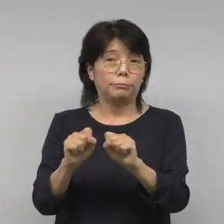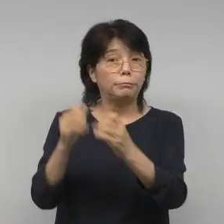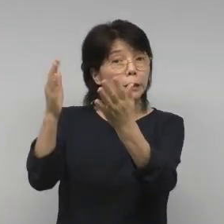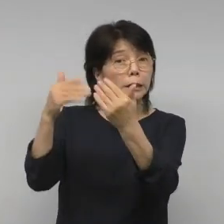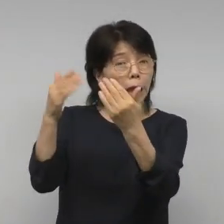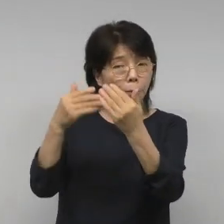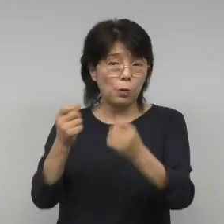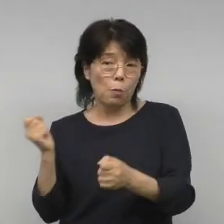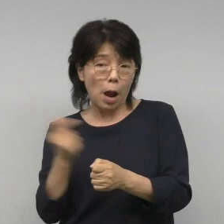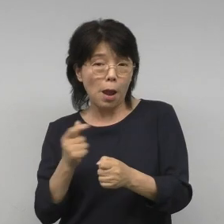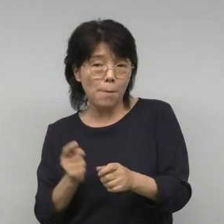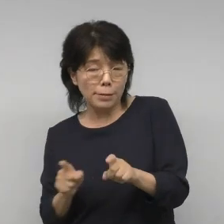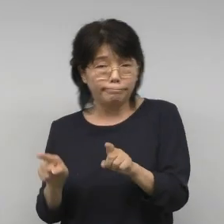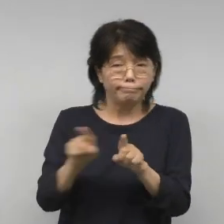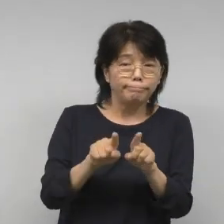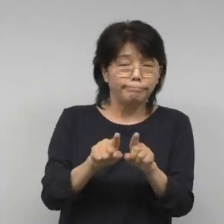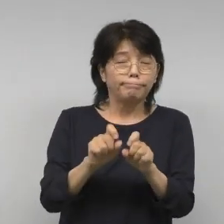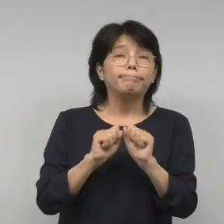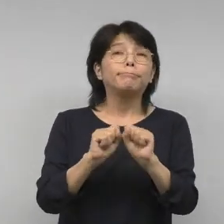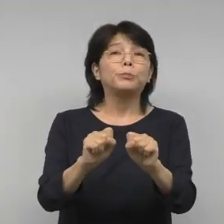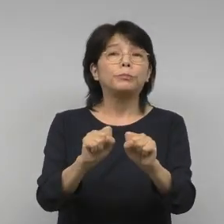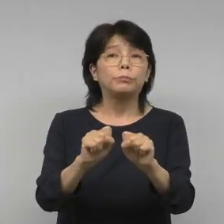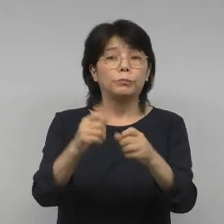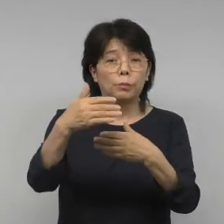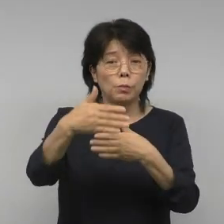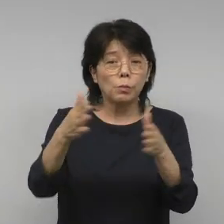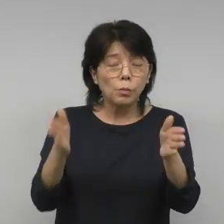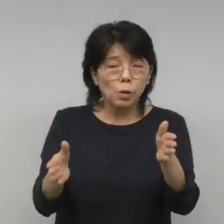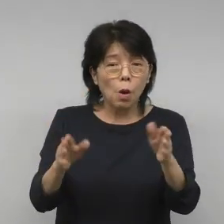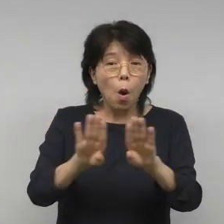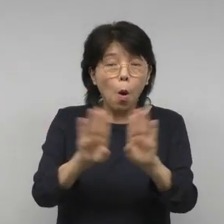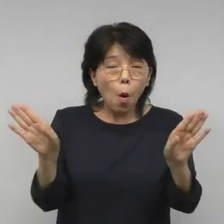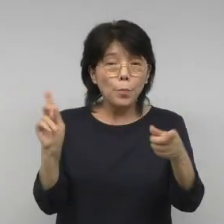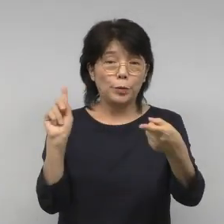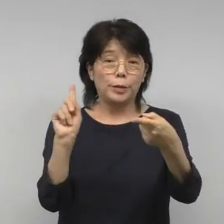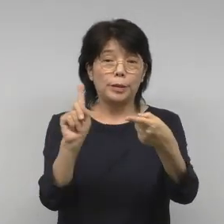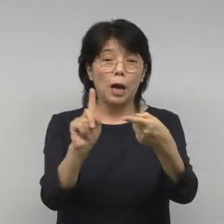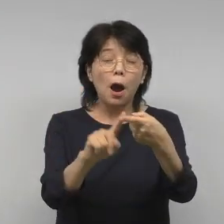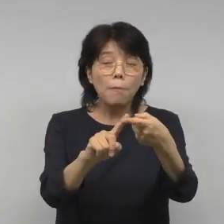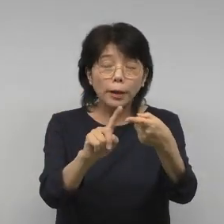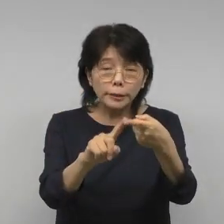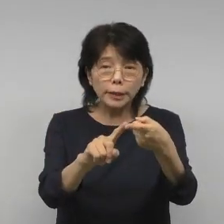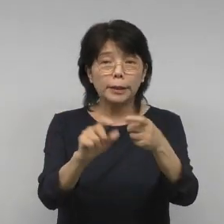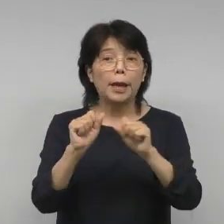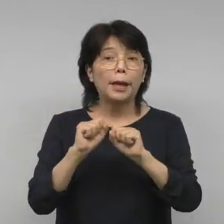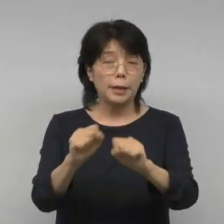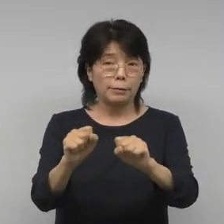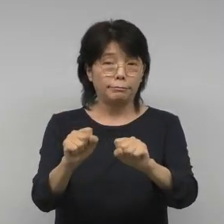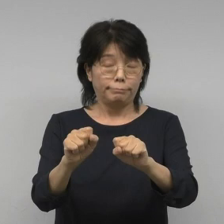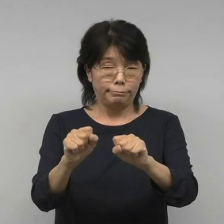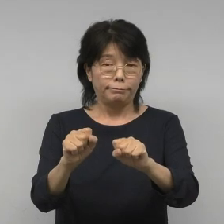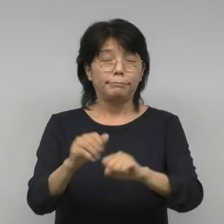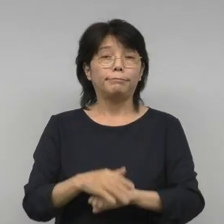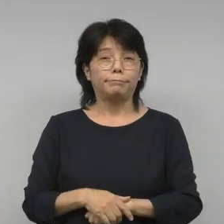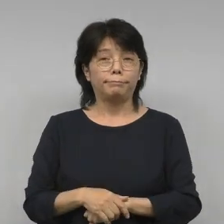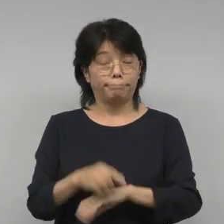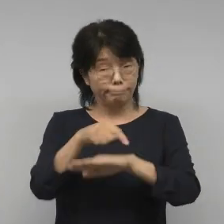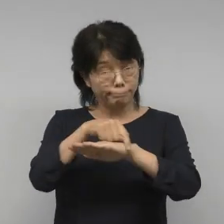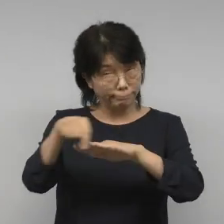を前倒ししてですね、この屋内遊び場のオープンに合わせて、やることにしましたということ